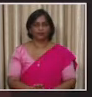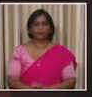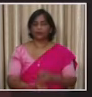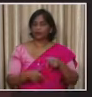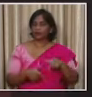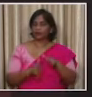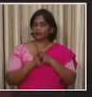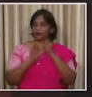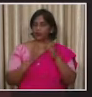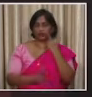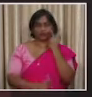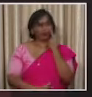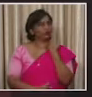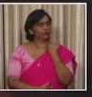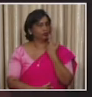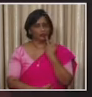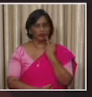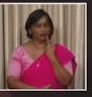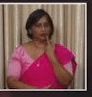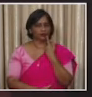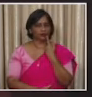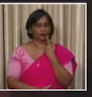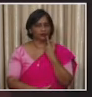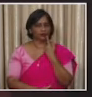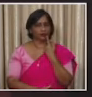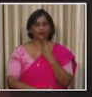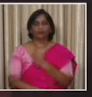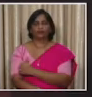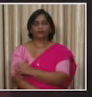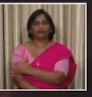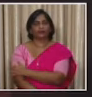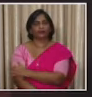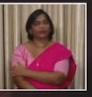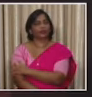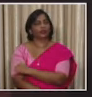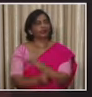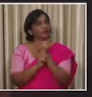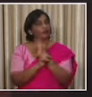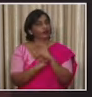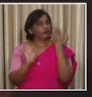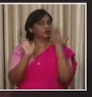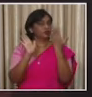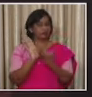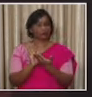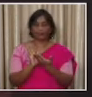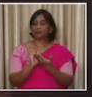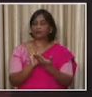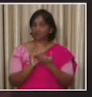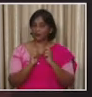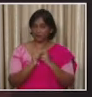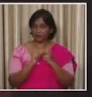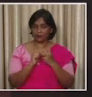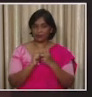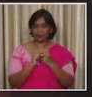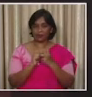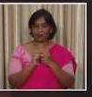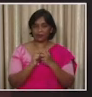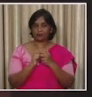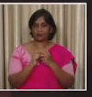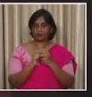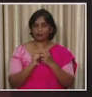තාමත්ම සෝචනීයයි, කනගාටුදායකයි. ඍජුව ඉදිරිපත් කරපු ගැටලුවකට